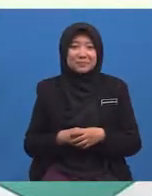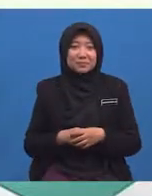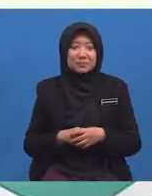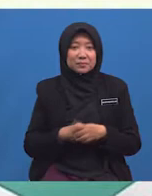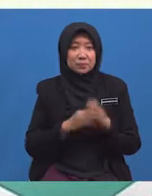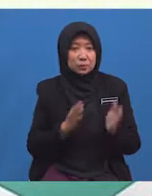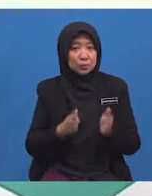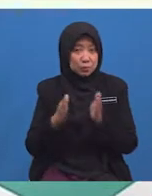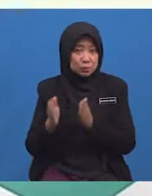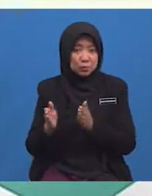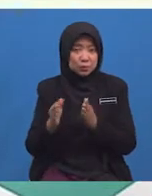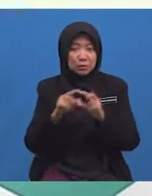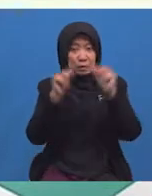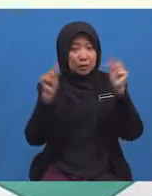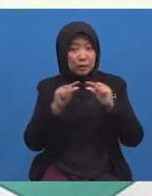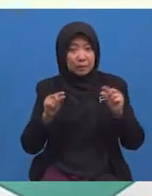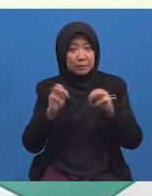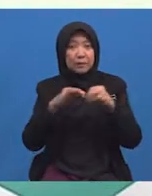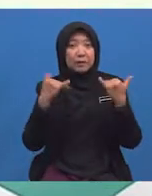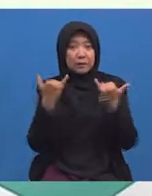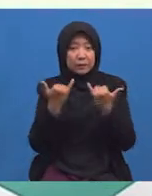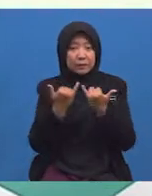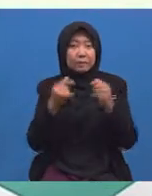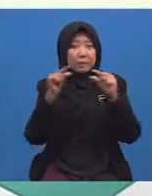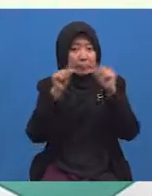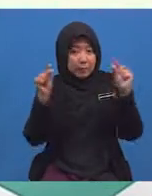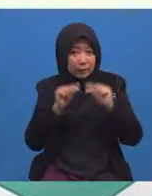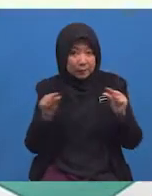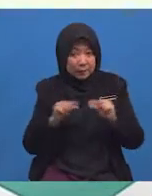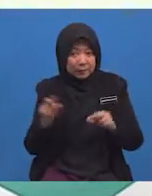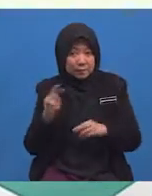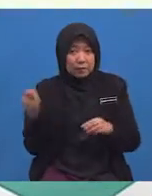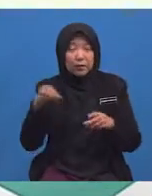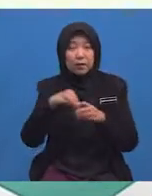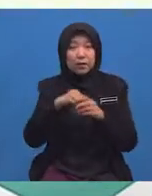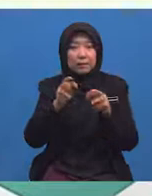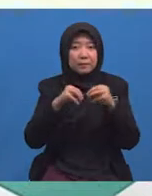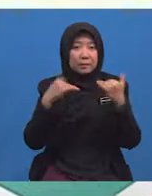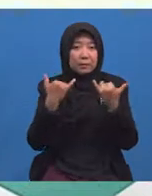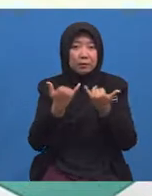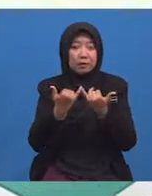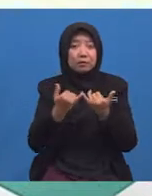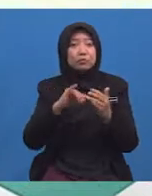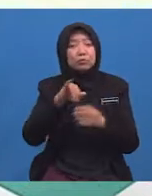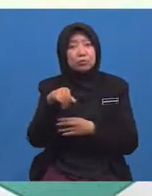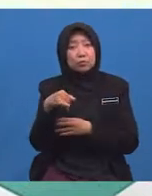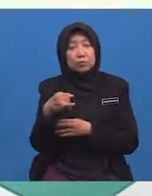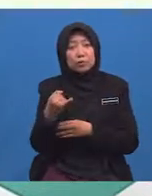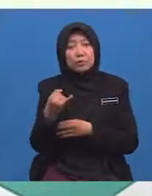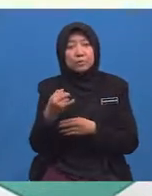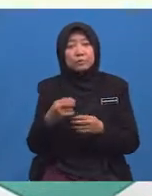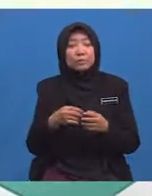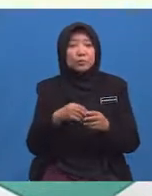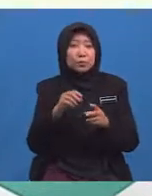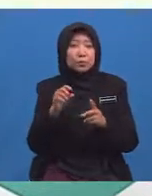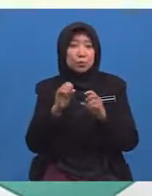Susun lapis masyarakat merujuk kepada lapisan dalam masyarakat yang juga merujuk kepada struktur